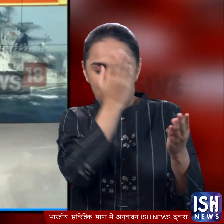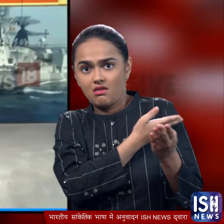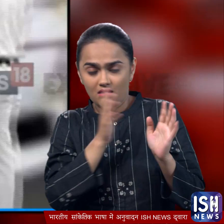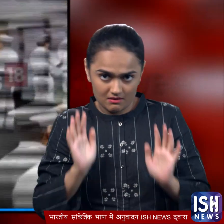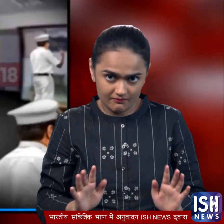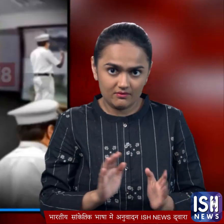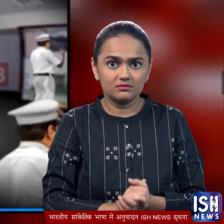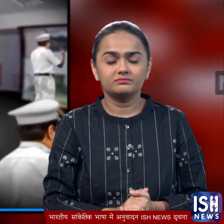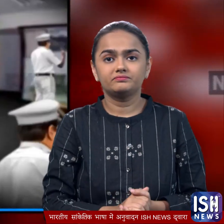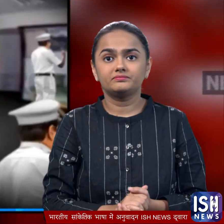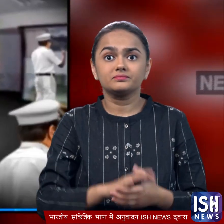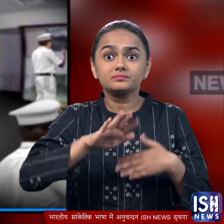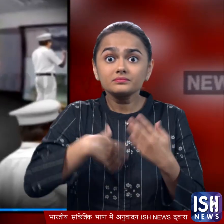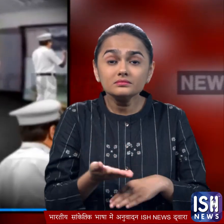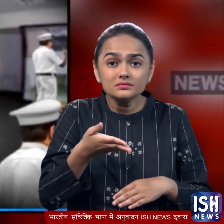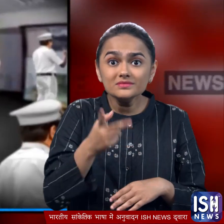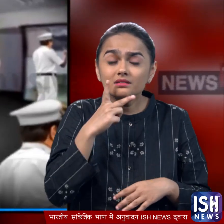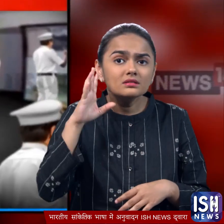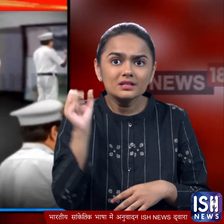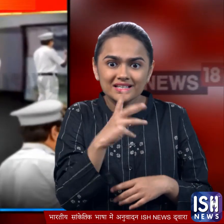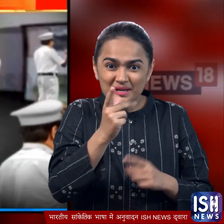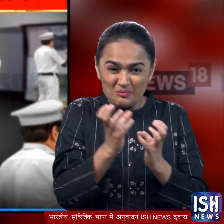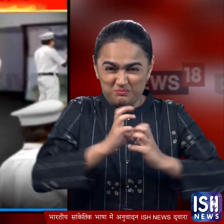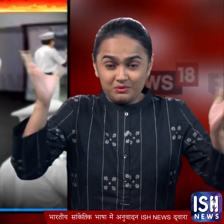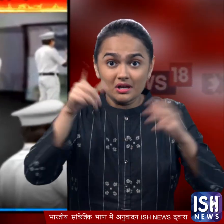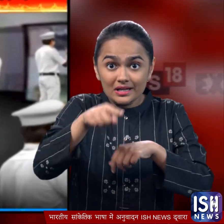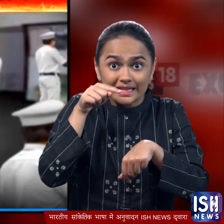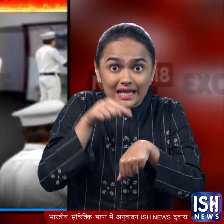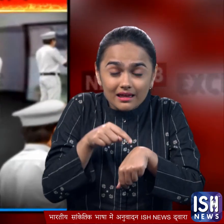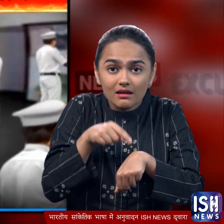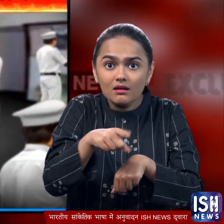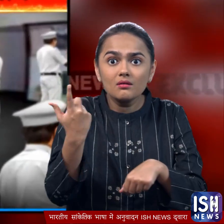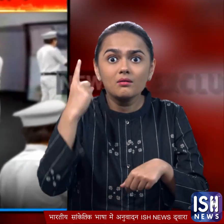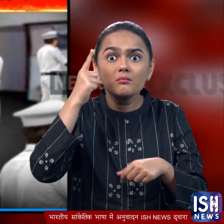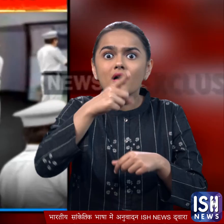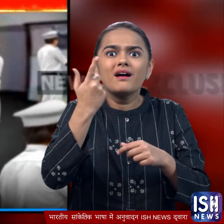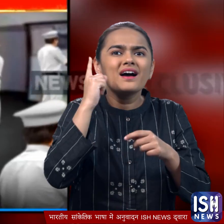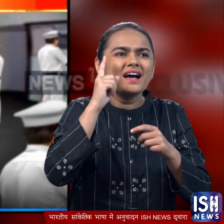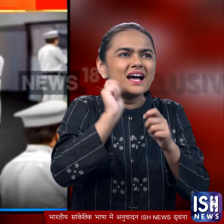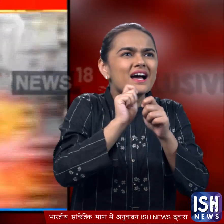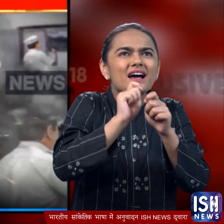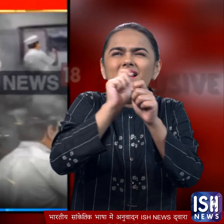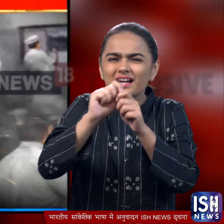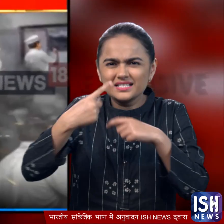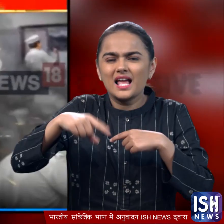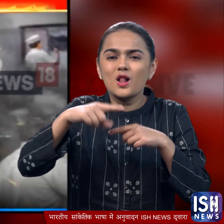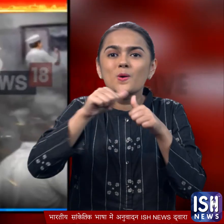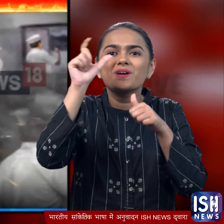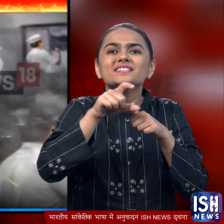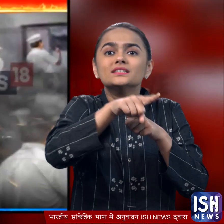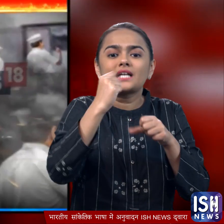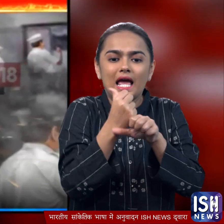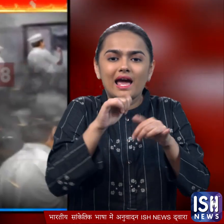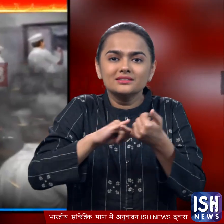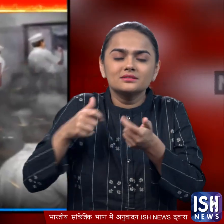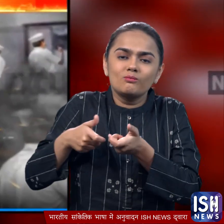थे। और बताया गया कि जिस वक्त ये धमाका हुआ उस वक्त युद्धपोत में मेंटेनेंस का काम चल रहा था। तभी इसके एसी कंपार्टमेंट